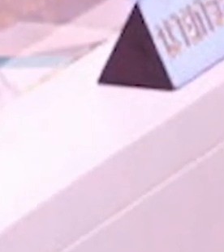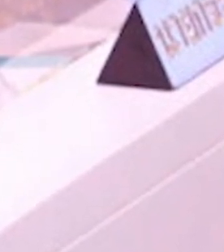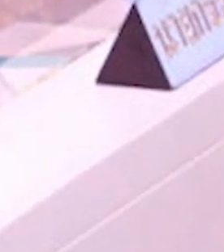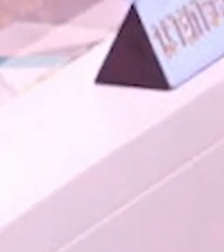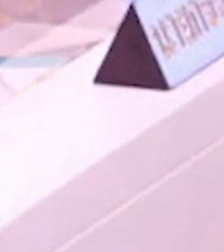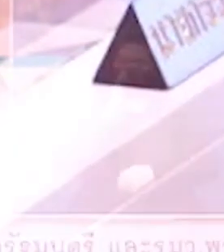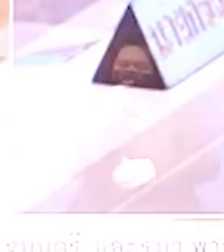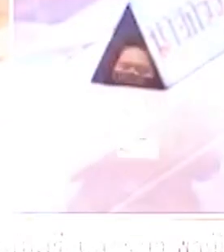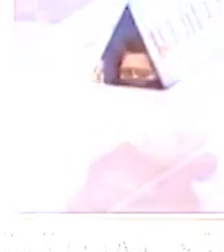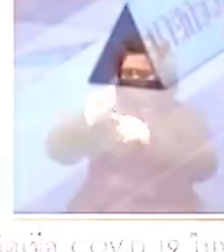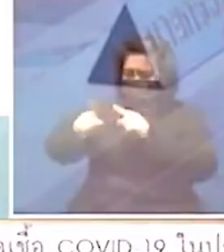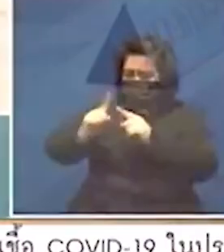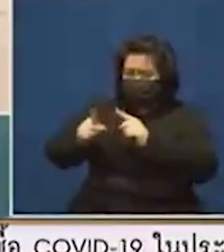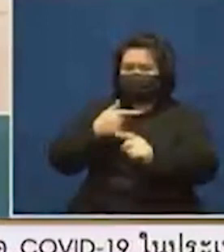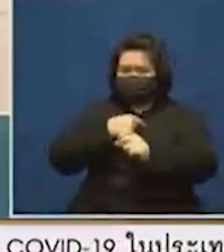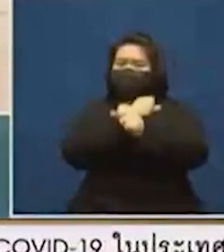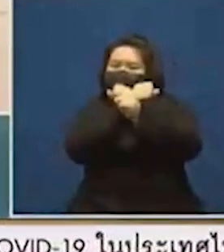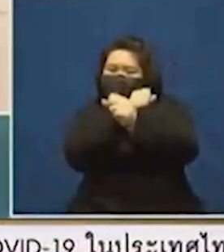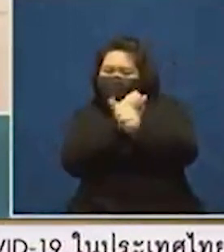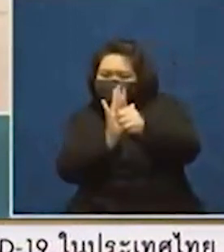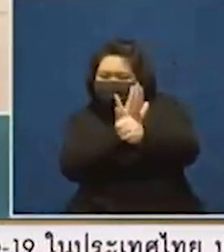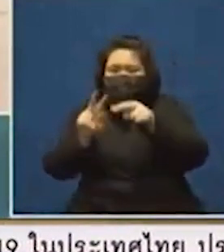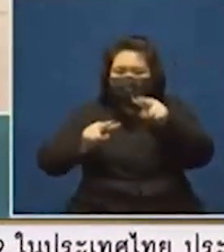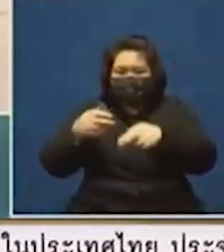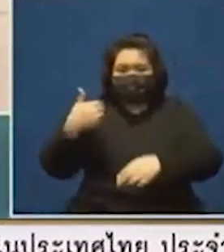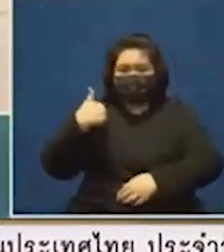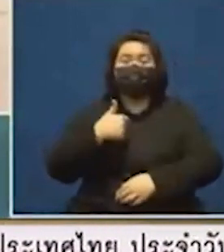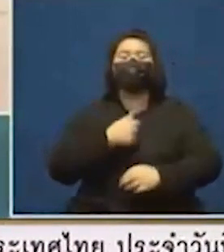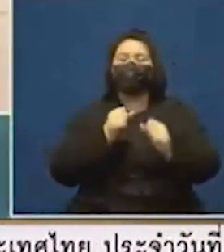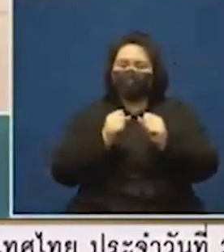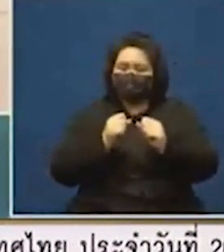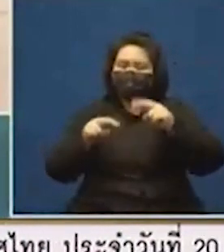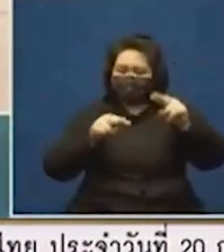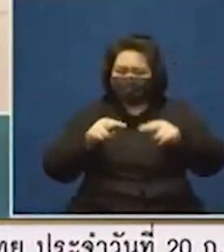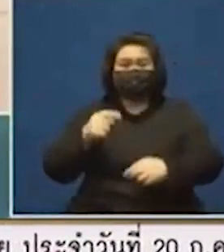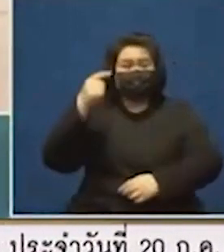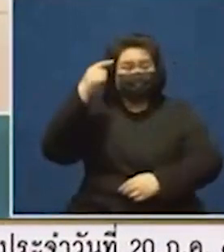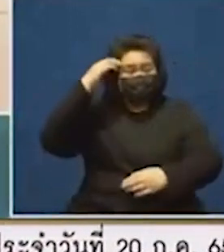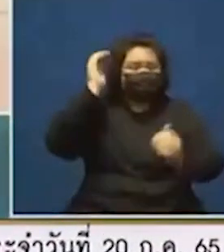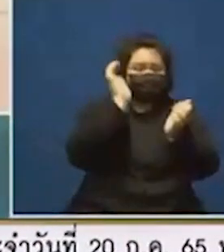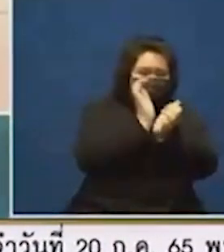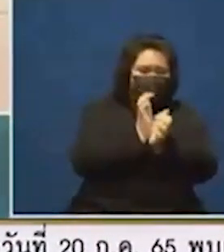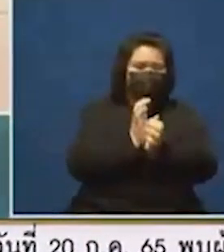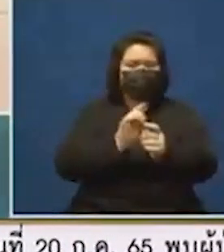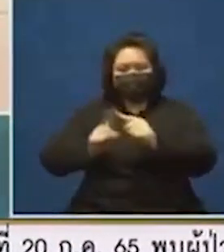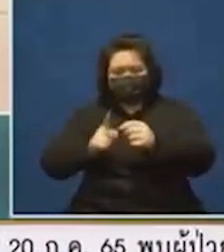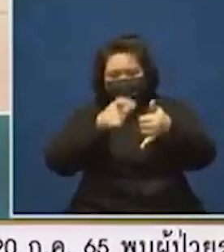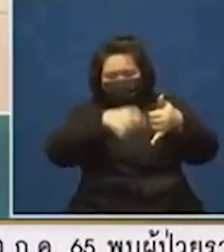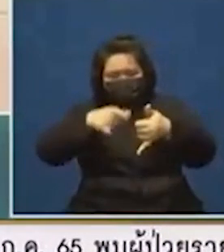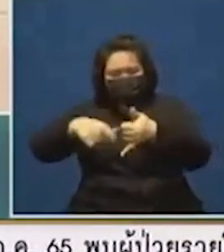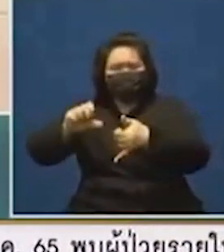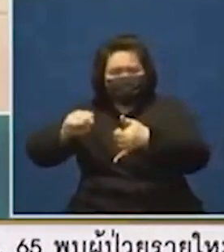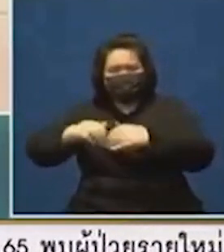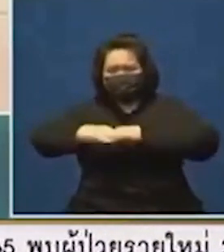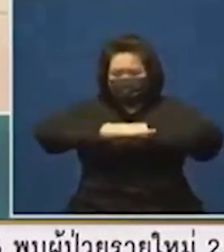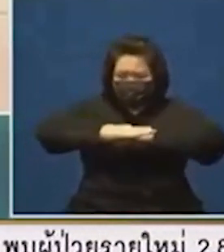มีข้อมuluลเยอะมากวันนี้สิ่ทสำคัคืออยู่ททกคน จะชวยกัดู้ลายอย่างไรไม่ให้ประชาชไปย่เกี่ยวกับยะเสติดมาตรการทาง